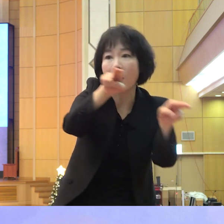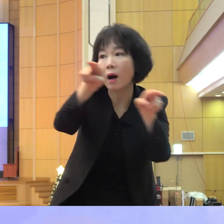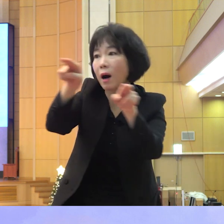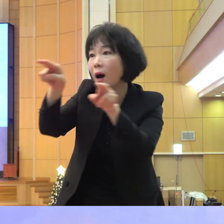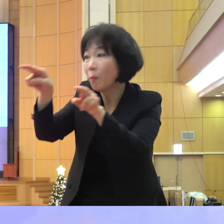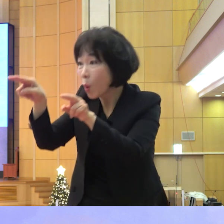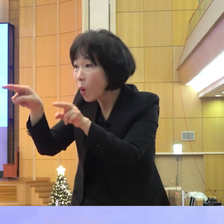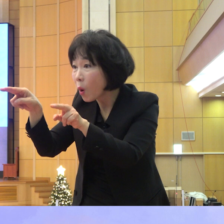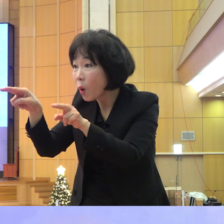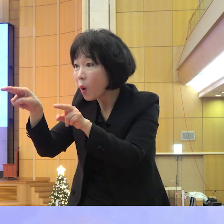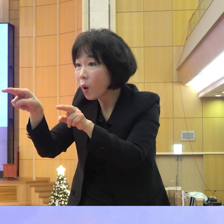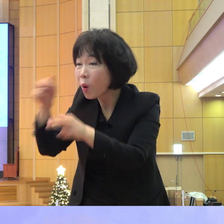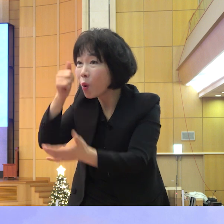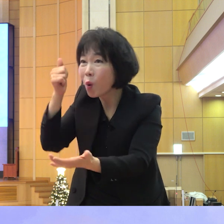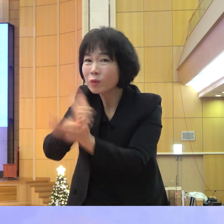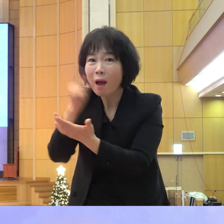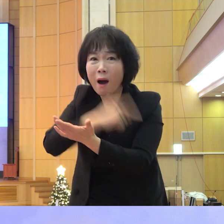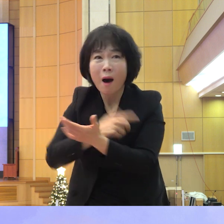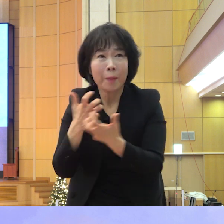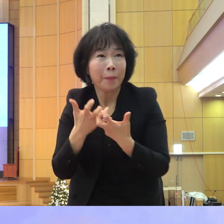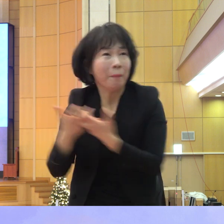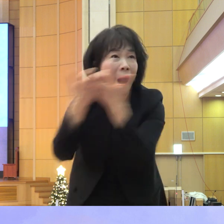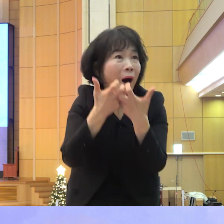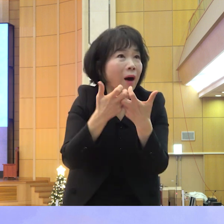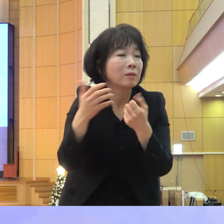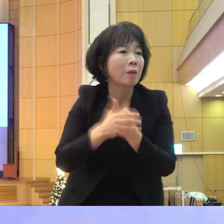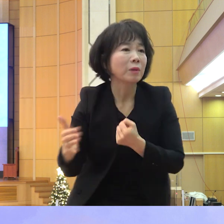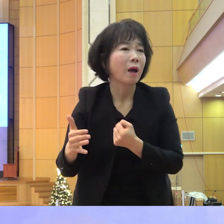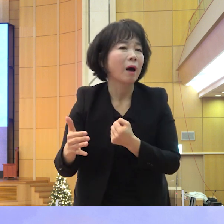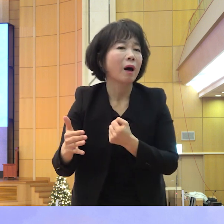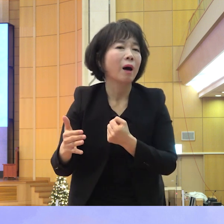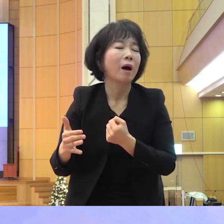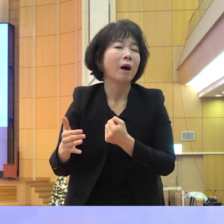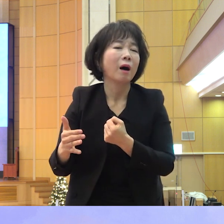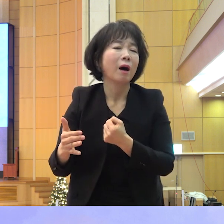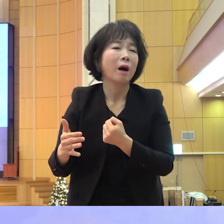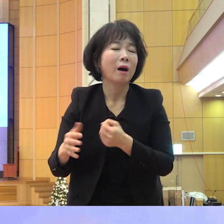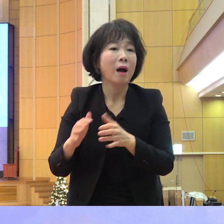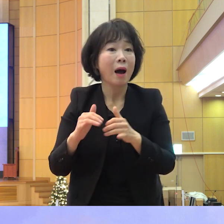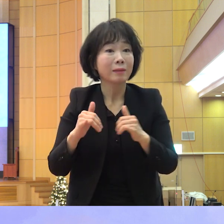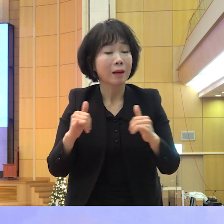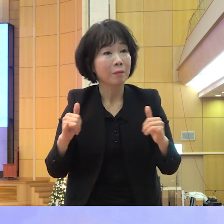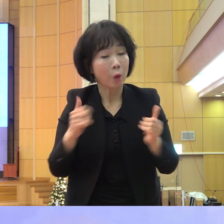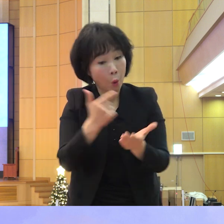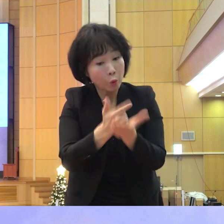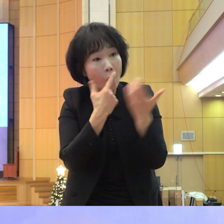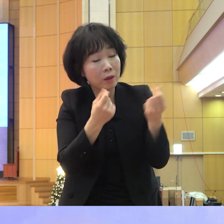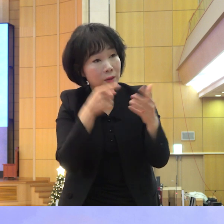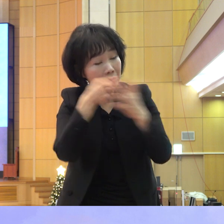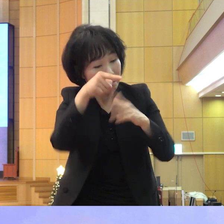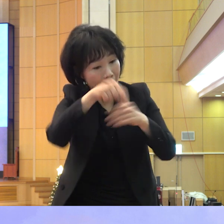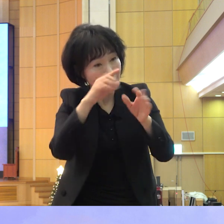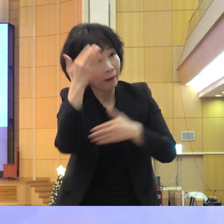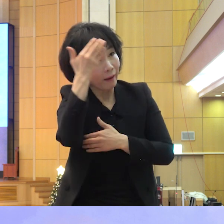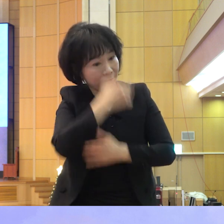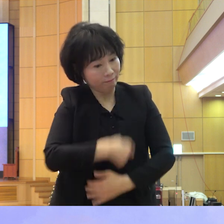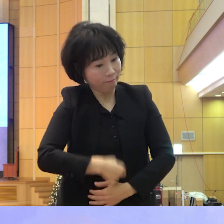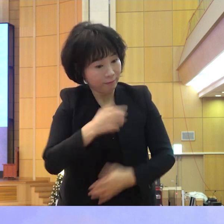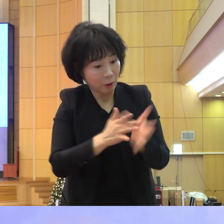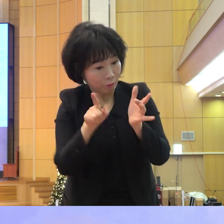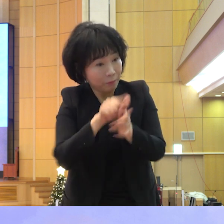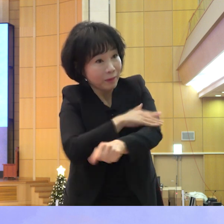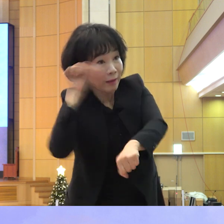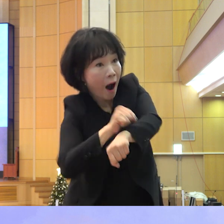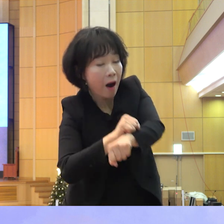하나님께서는 죄악 세상이라 하더라도 노아처럼 의로운 자, 선한 자에게는 하나님이 구원해 주시고